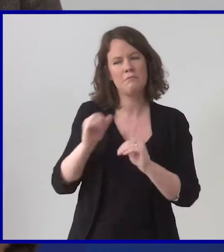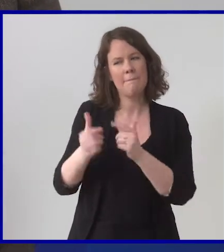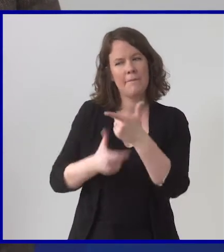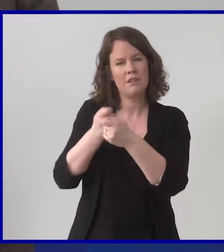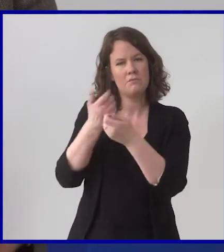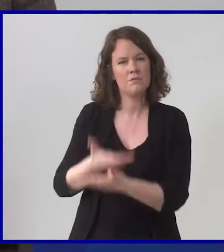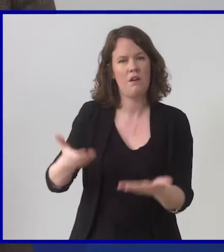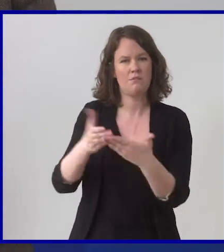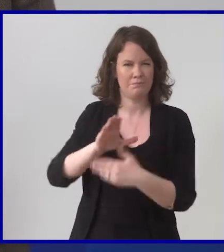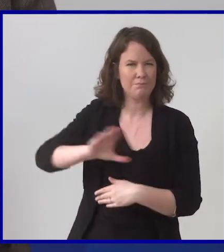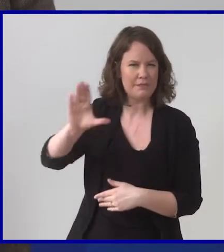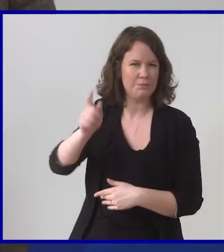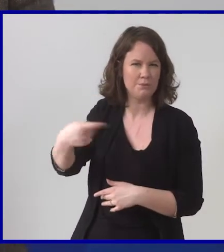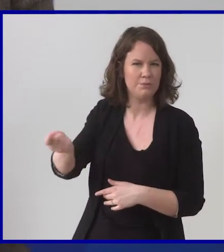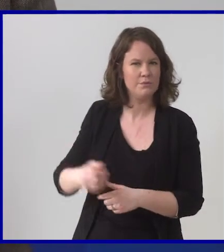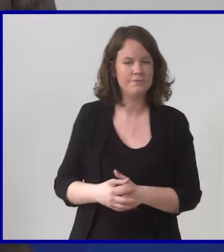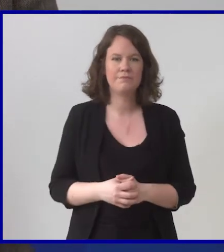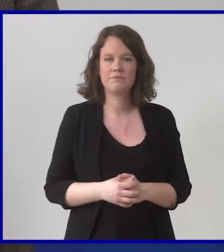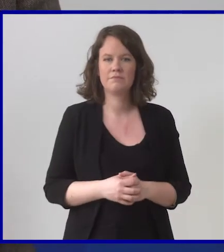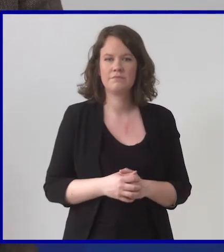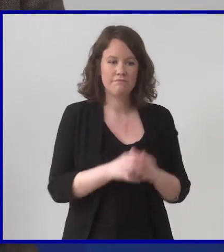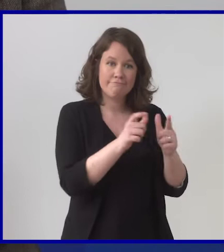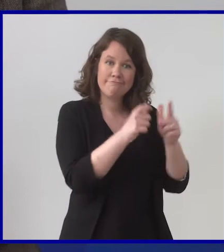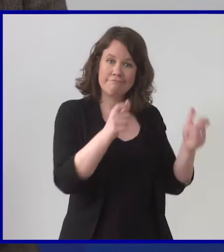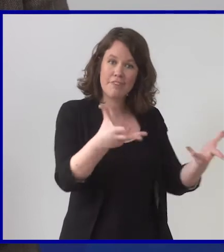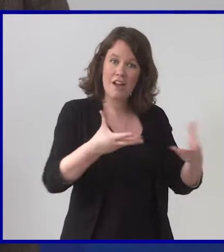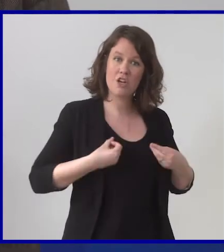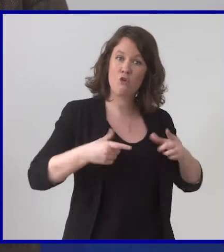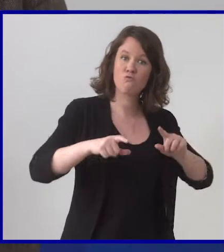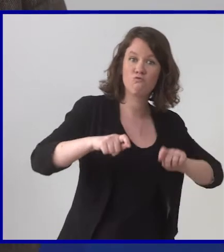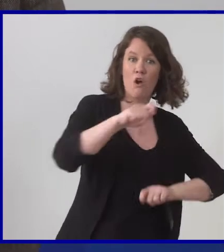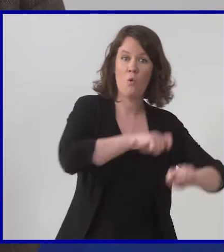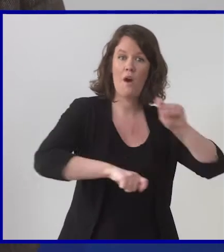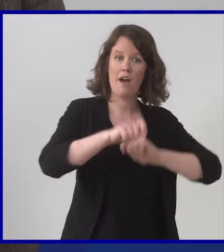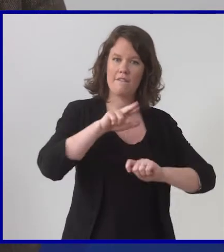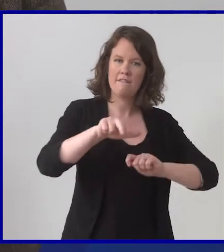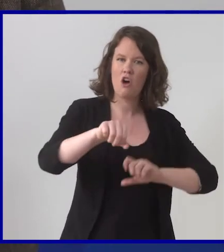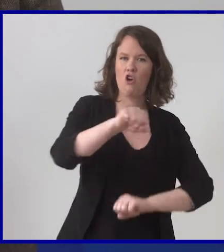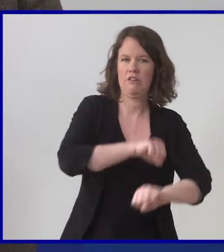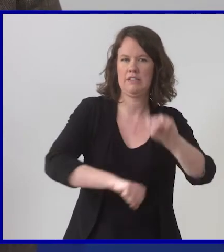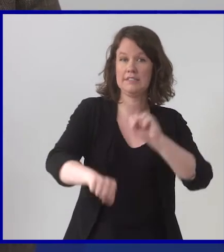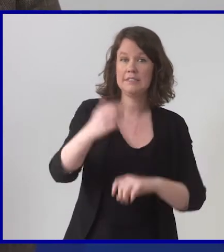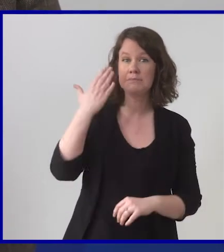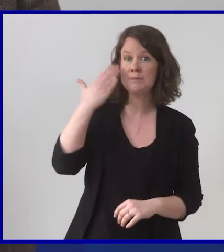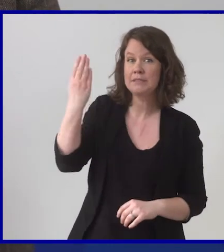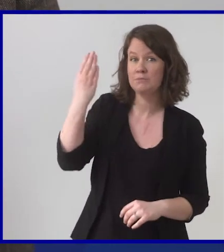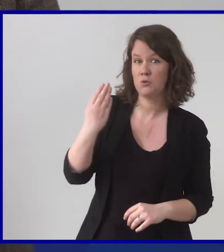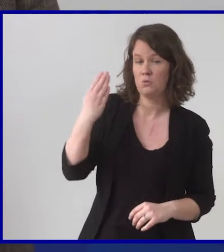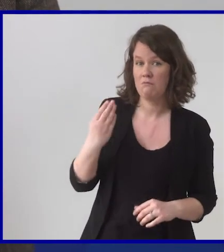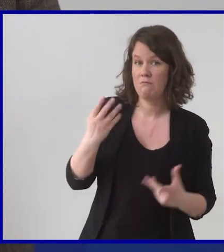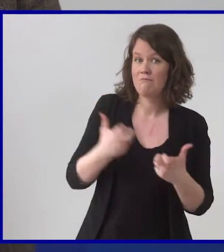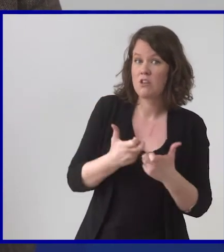tenant compte des spécificités de l'activité professionnelle. Les capacités d'accueil temporaire pourront